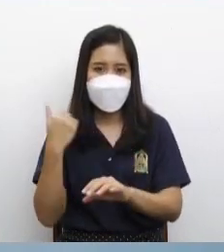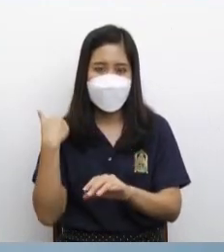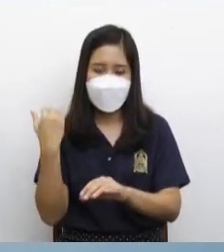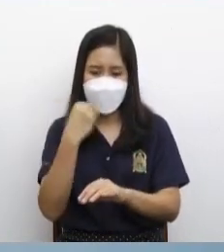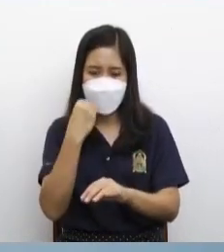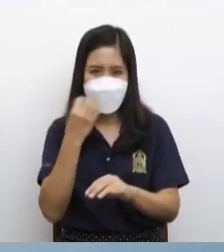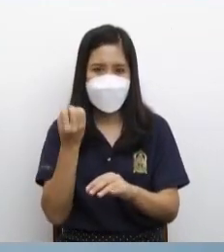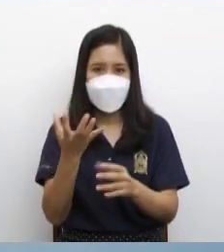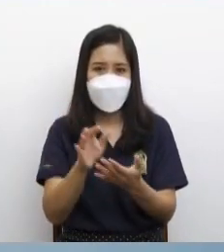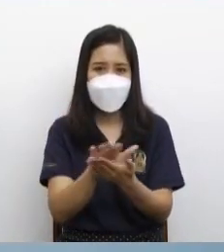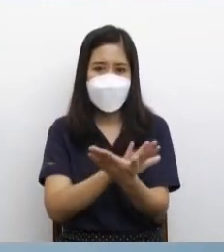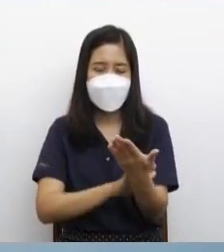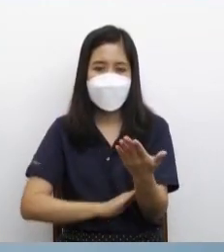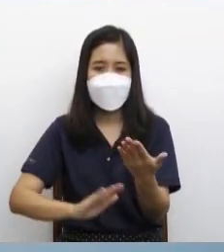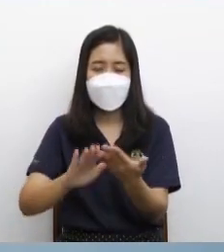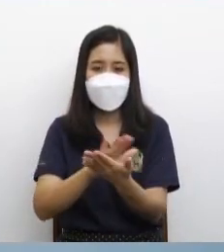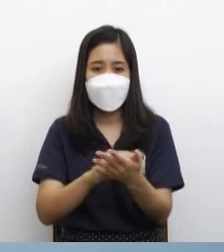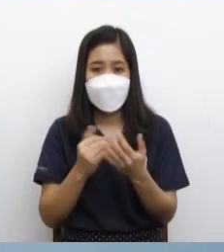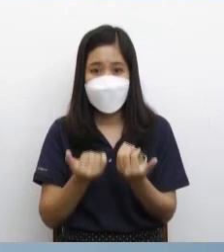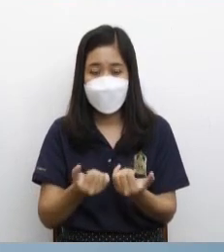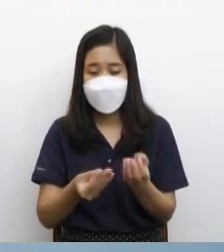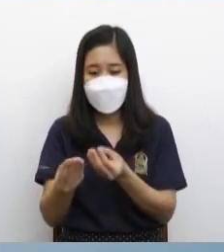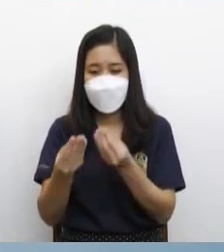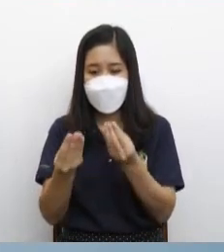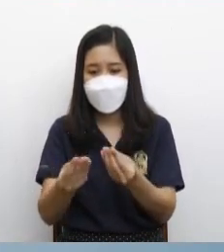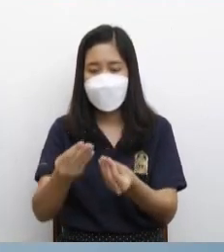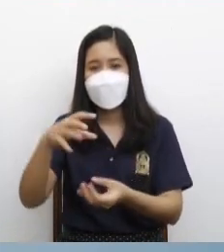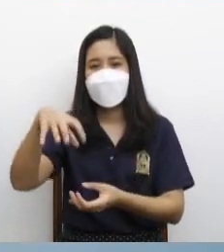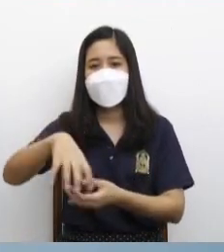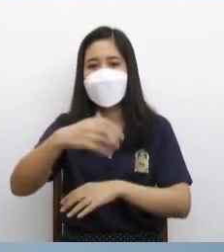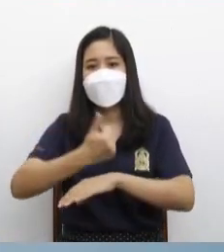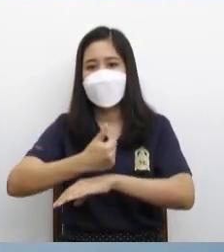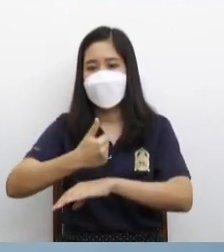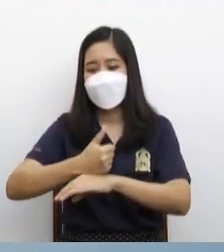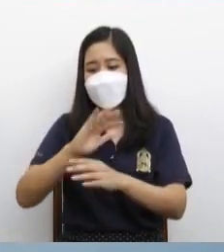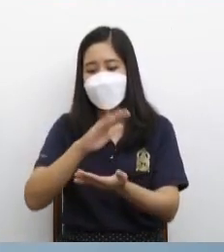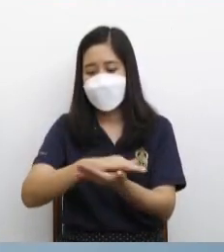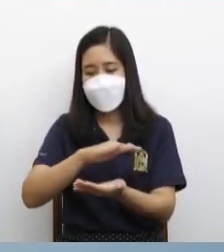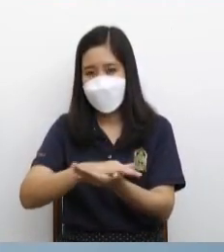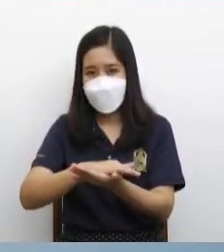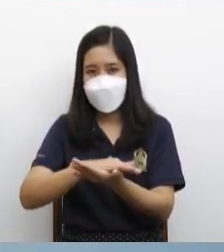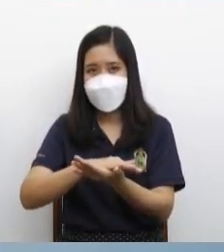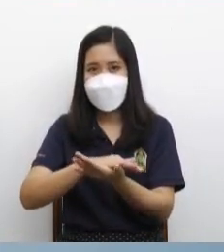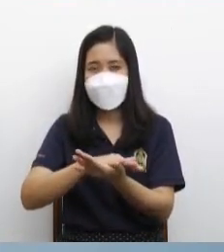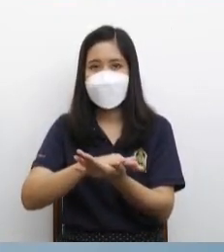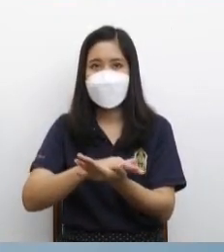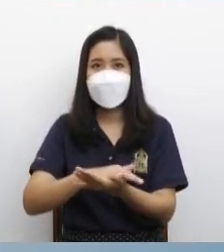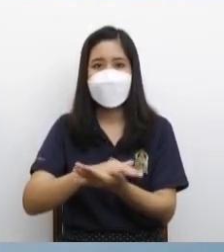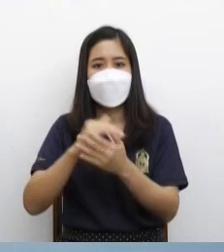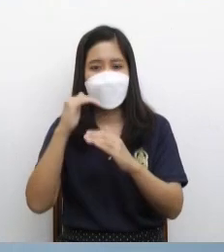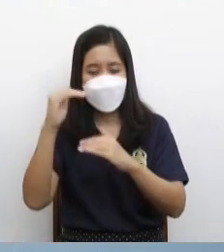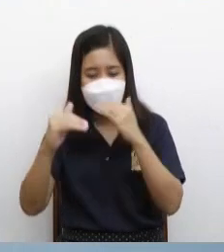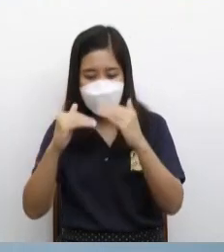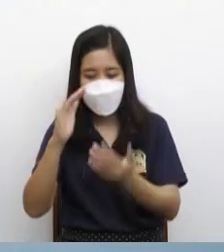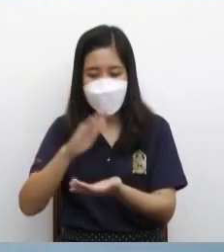นะครับก็อยากได้สั้นพูดในการหรือท่านผู้อำนวยการโรงเรียนนะครับได้พัฒนาโรงเรียนดี